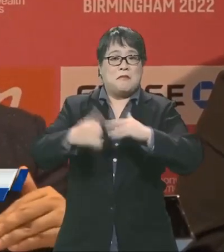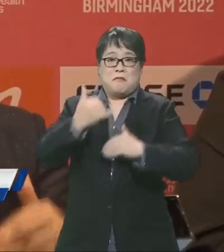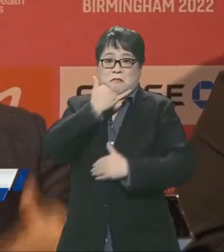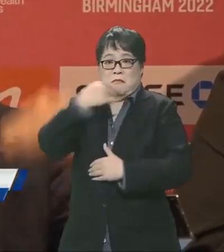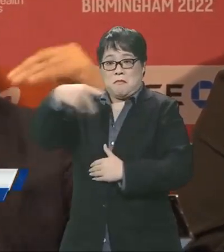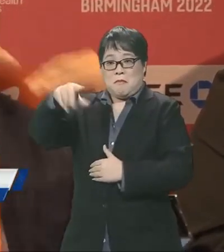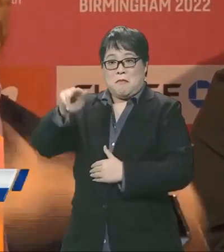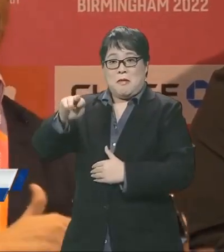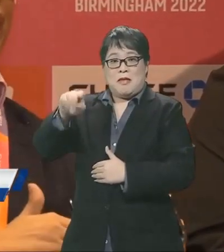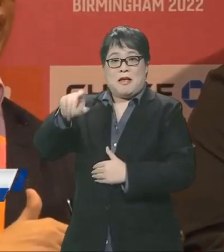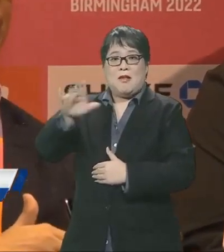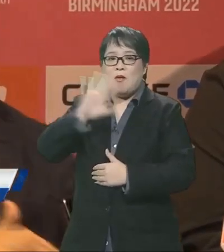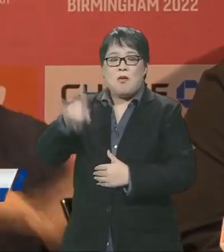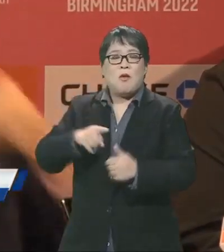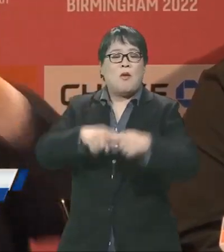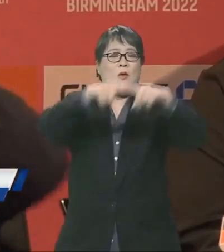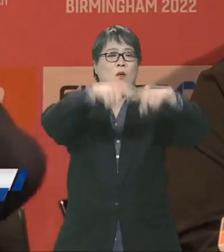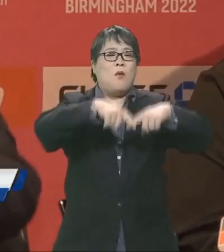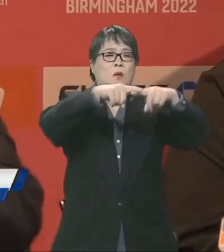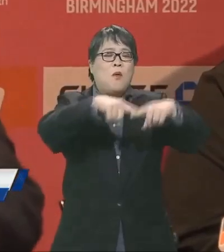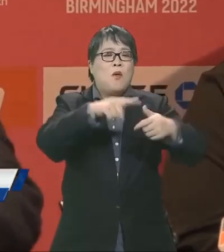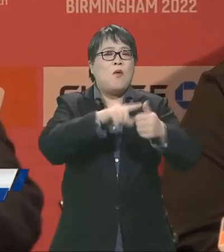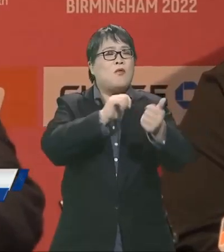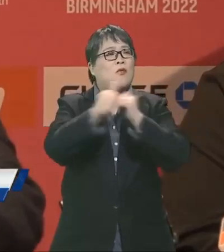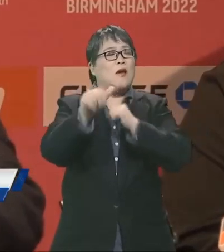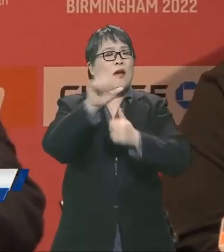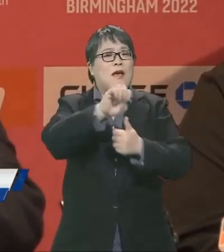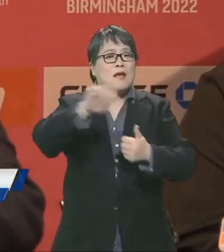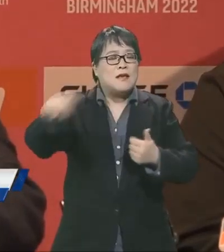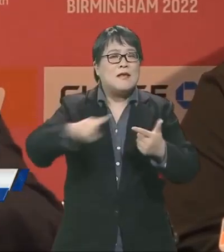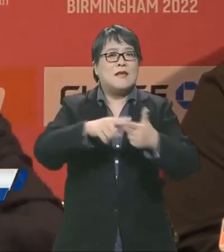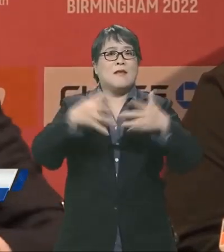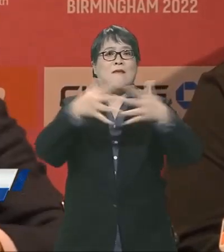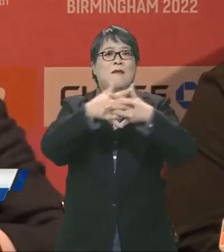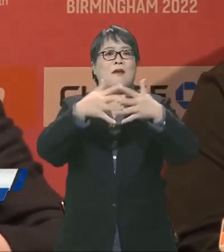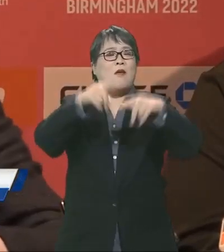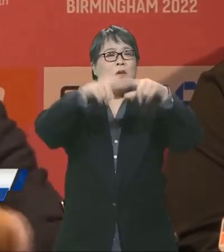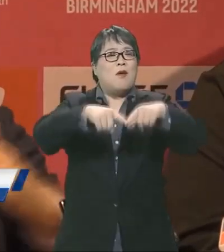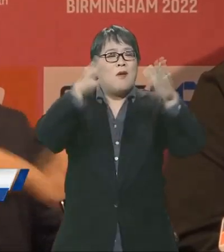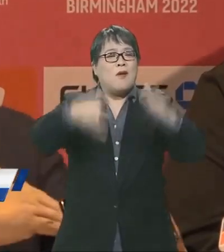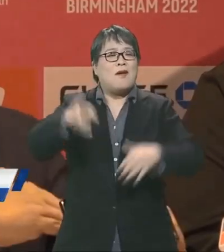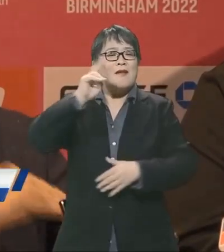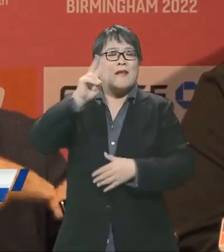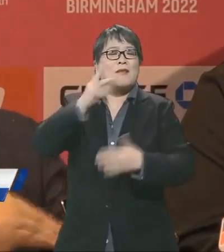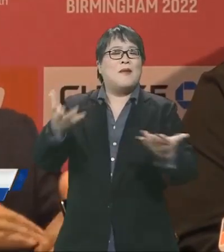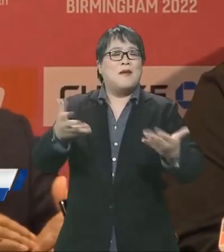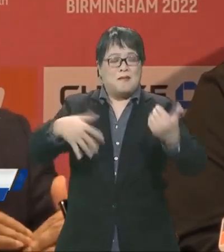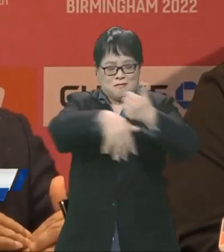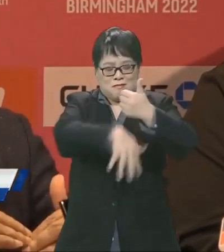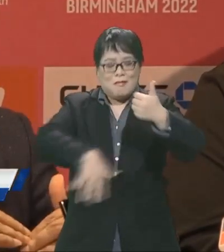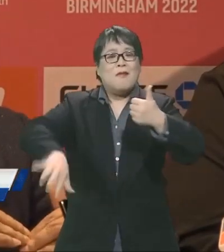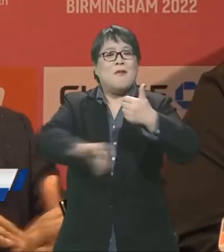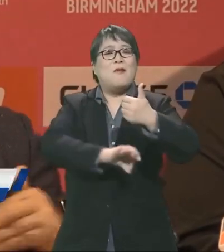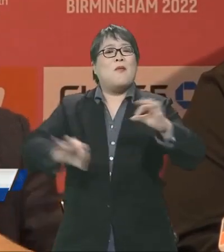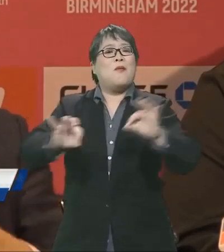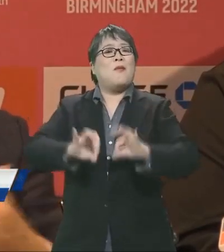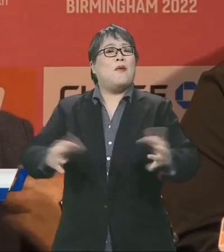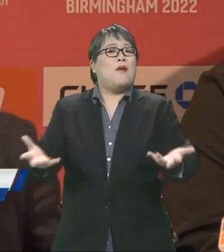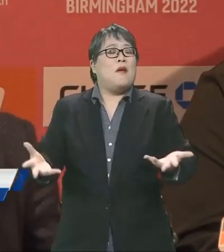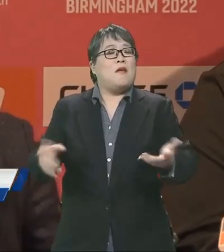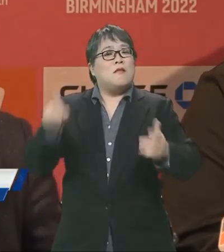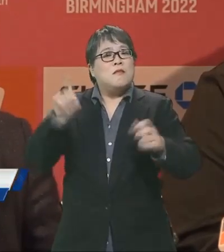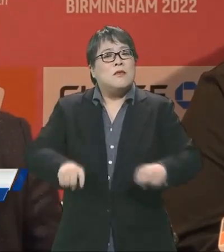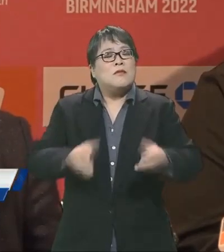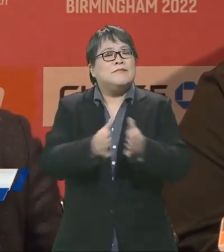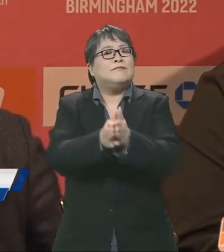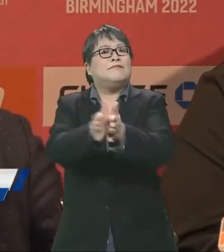kerana apa? Hanoi pun pandai lelah, Commonwealth pun pandai lelah. Because why? Dekat grassroots talent pool tak ada. So we need to expand